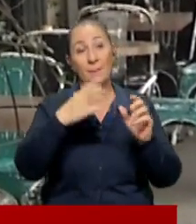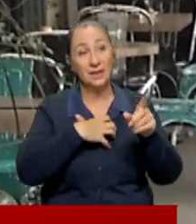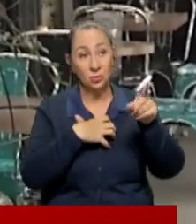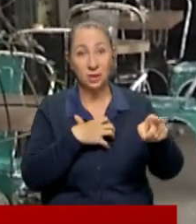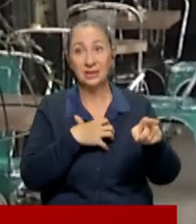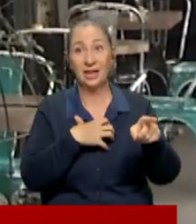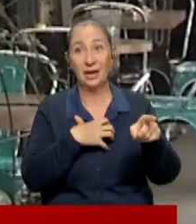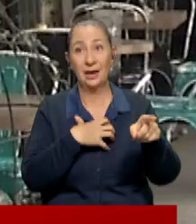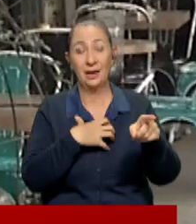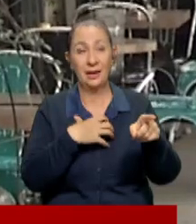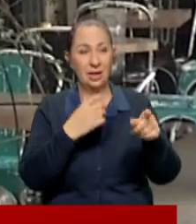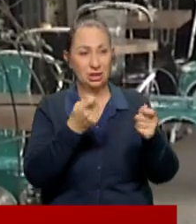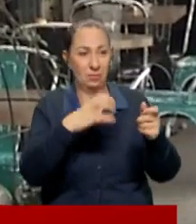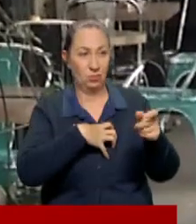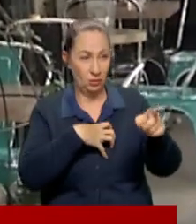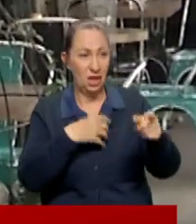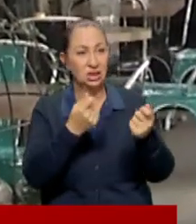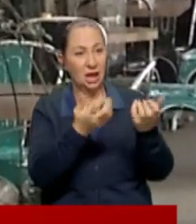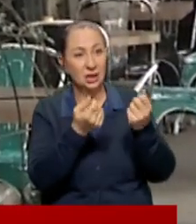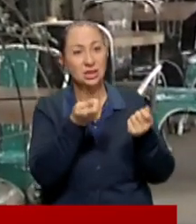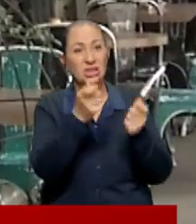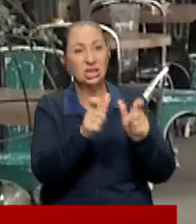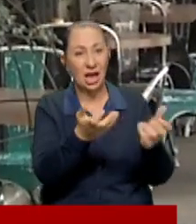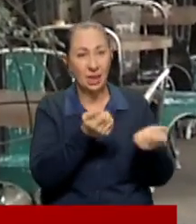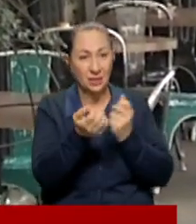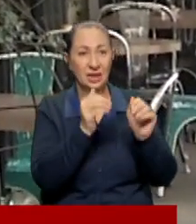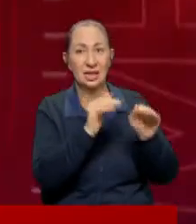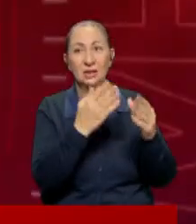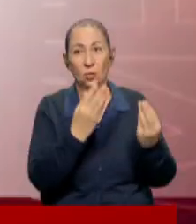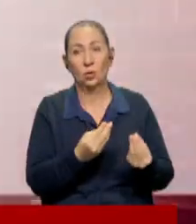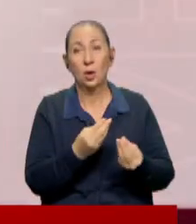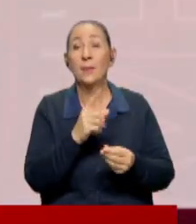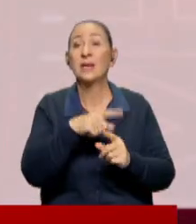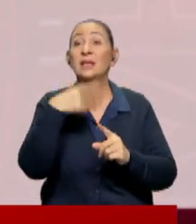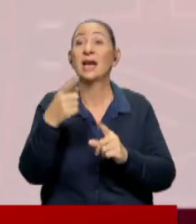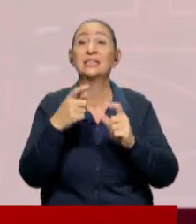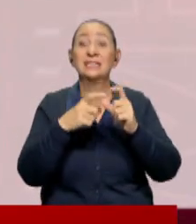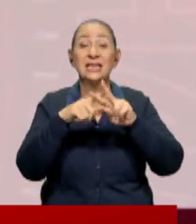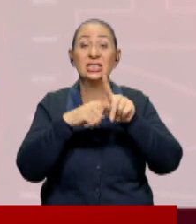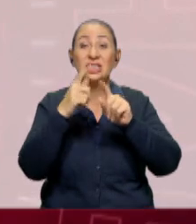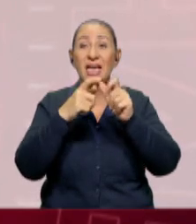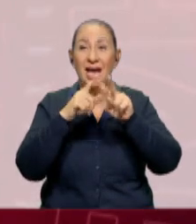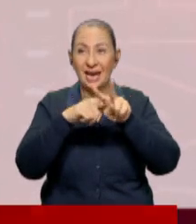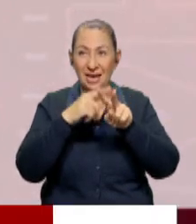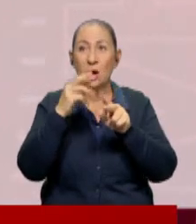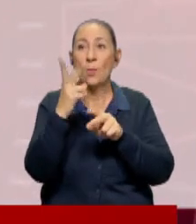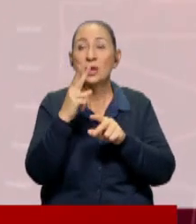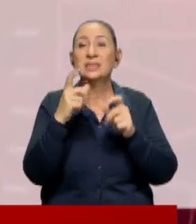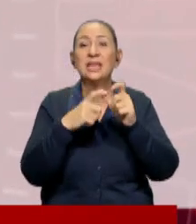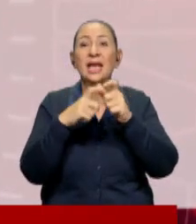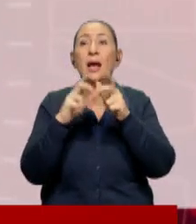işverenlerin de işte iş alımında, işçi alımında da destek oluyor. Bir diğer Sayıştay raporu ise SGK'ya